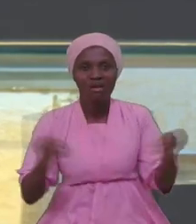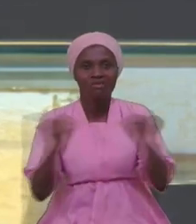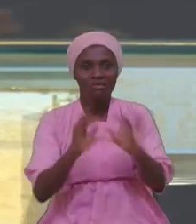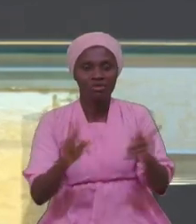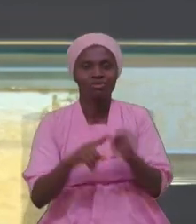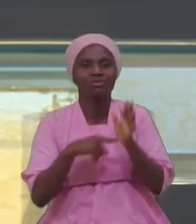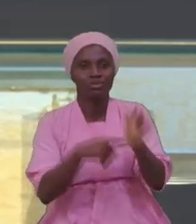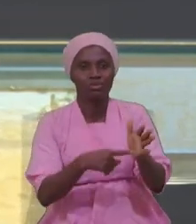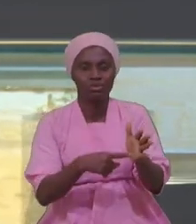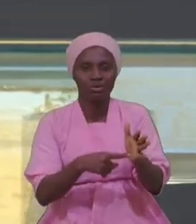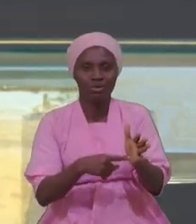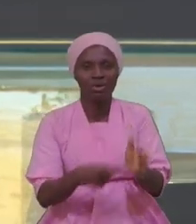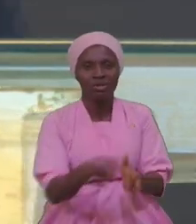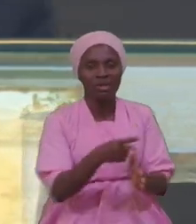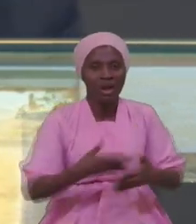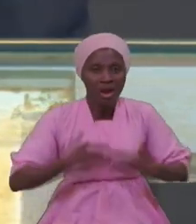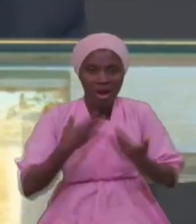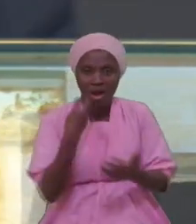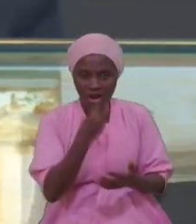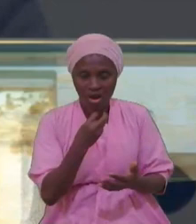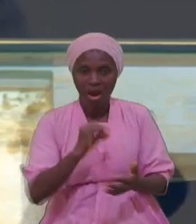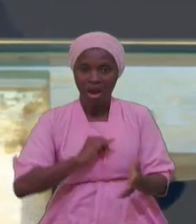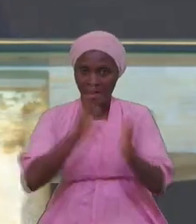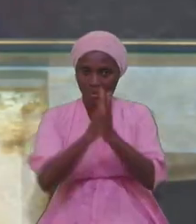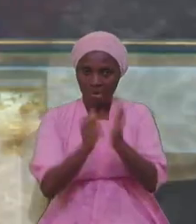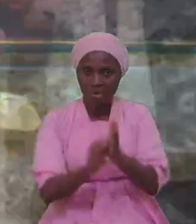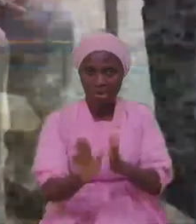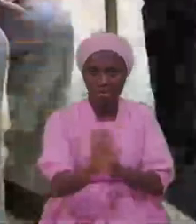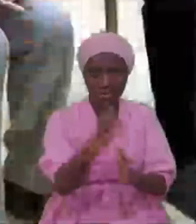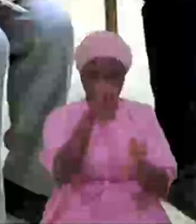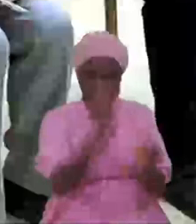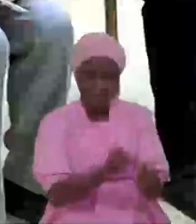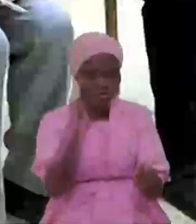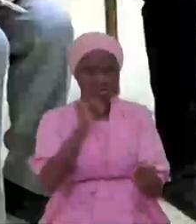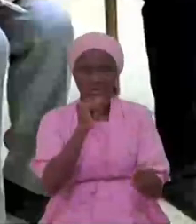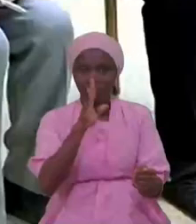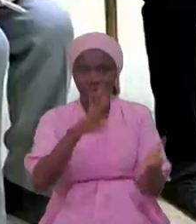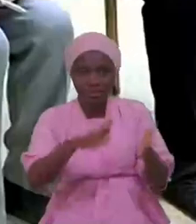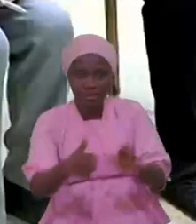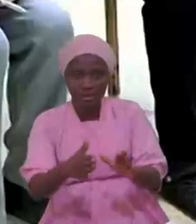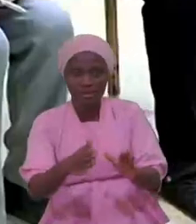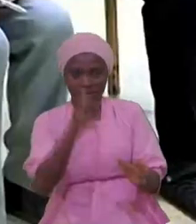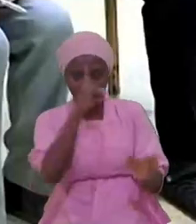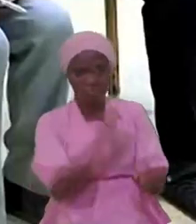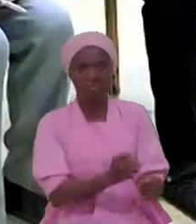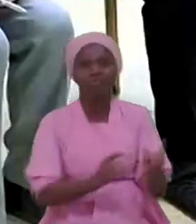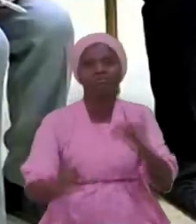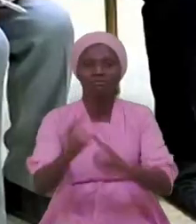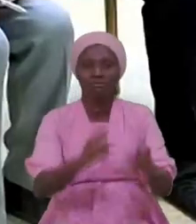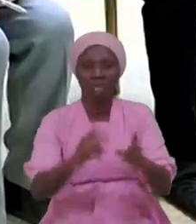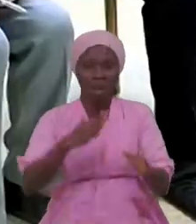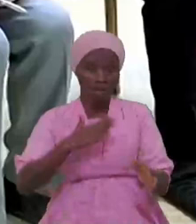qu'ils professent. Je prie que votre foi ne soit pas une foi morte. Ma foi ne sera pas une foi